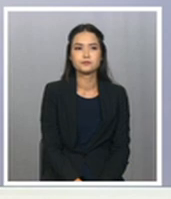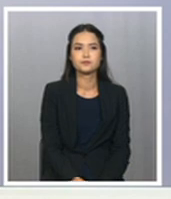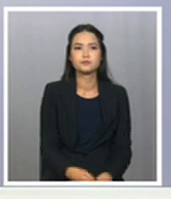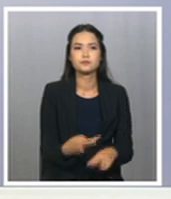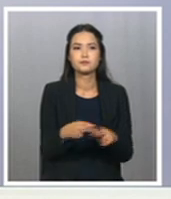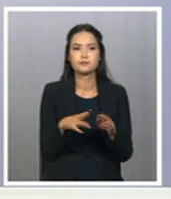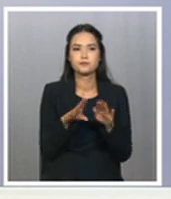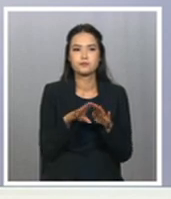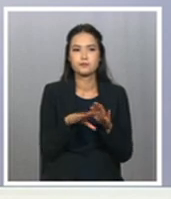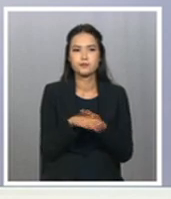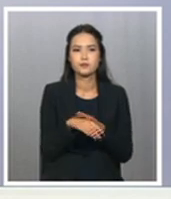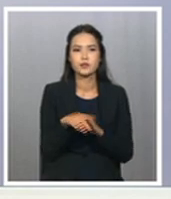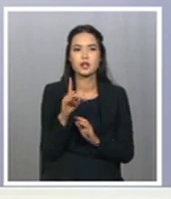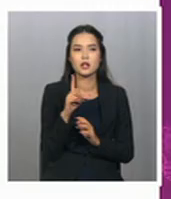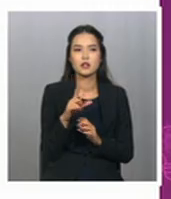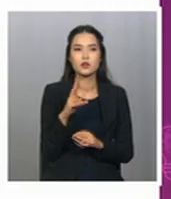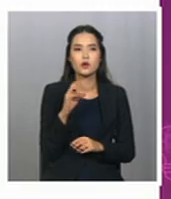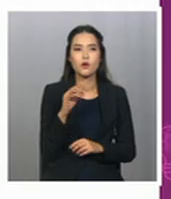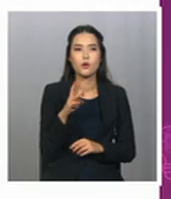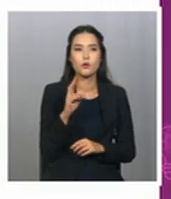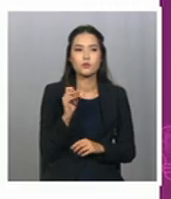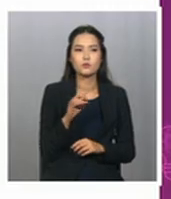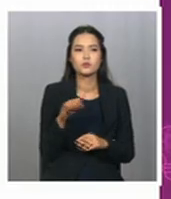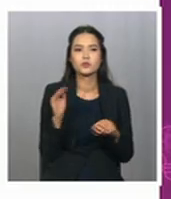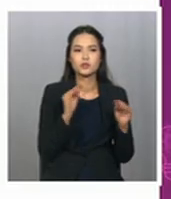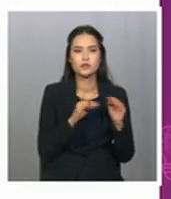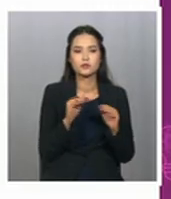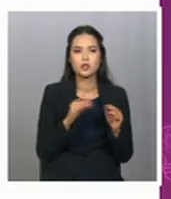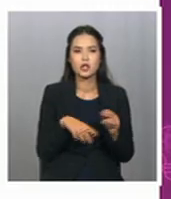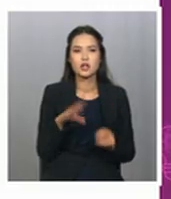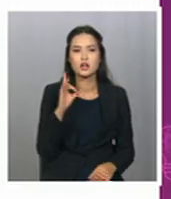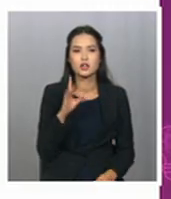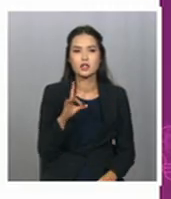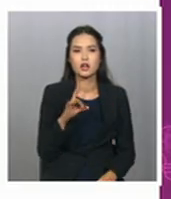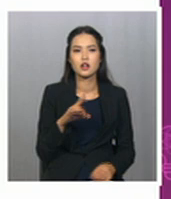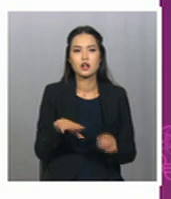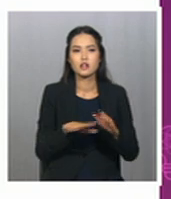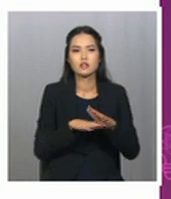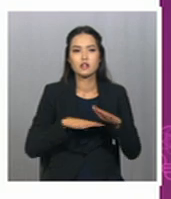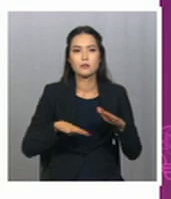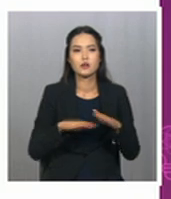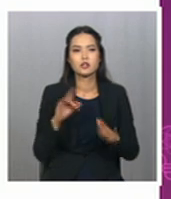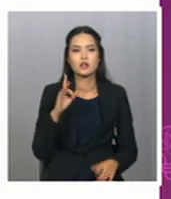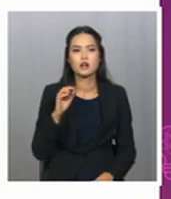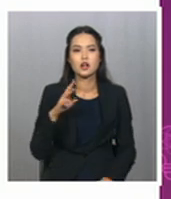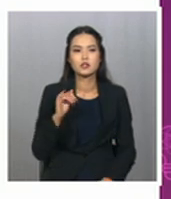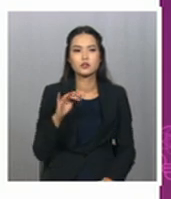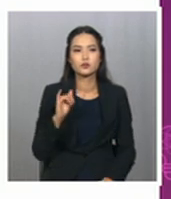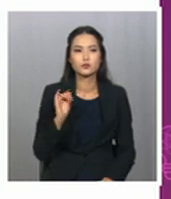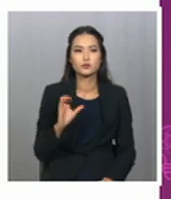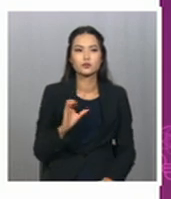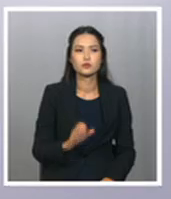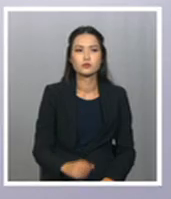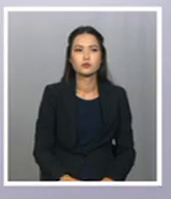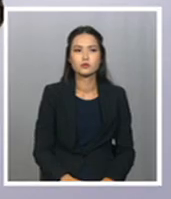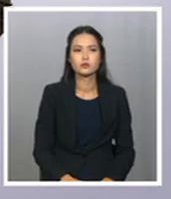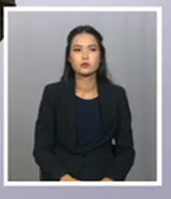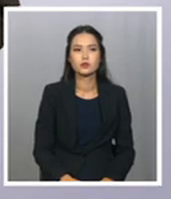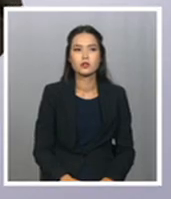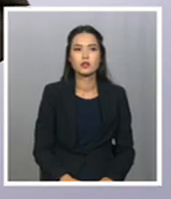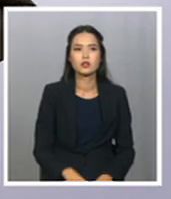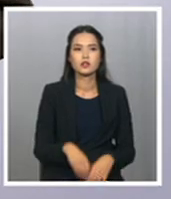Мұндағы L конустың жасаушысы, R табанының радиусы.